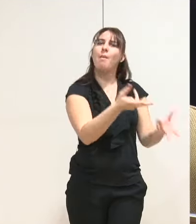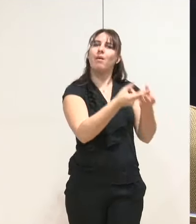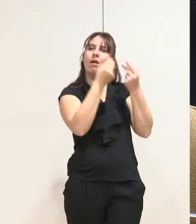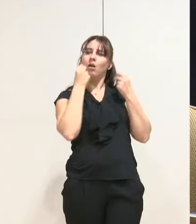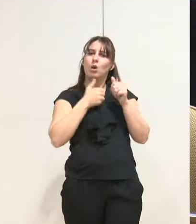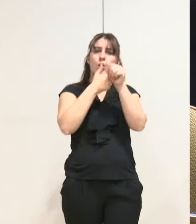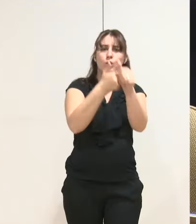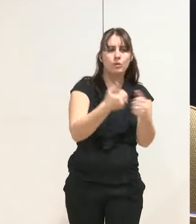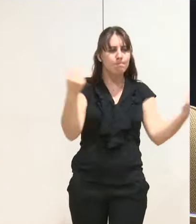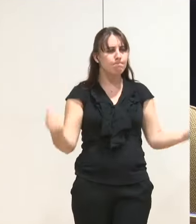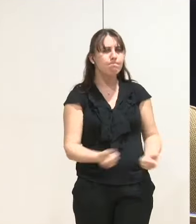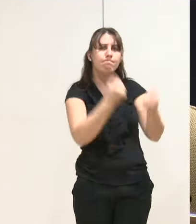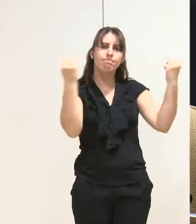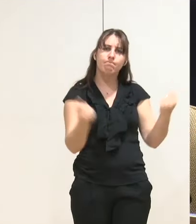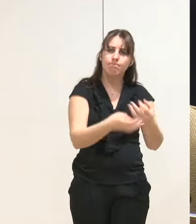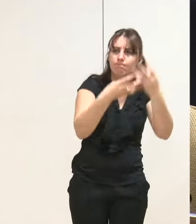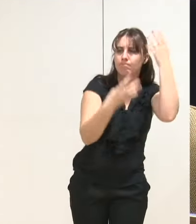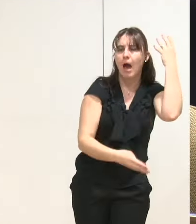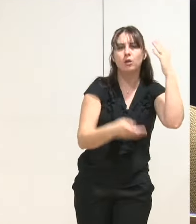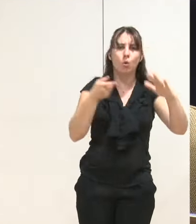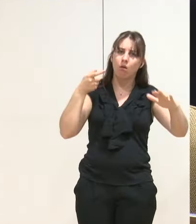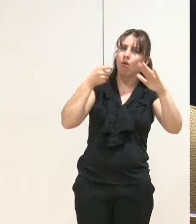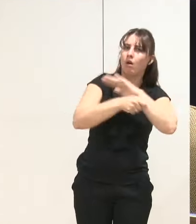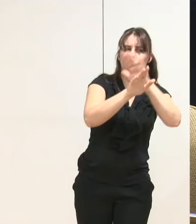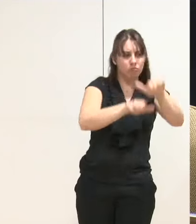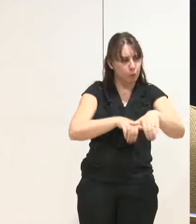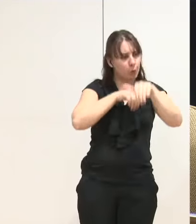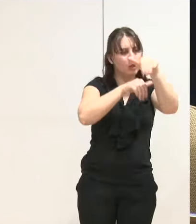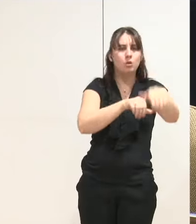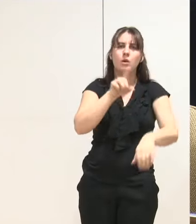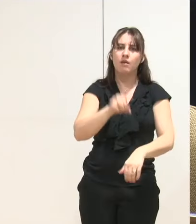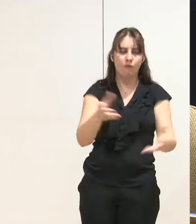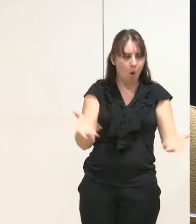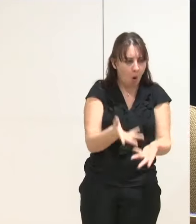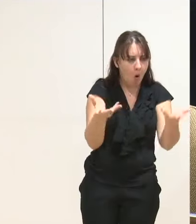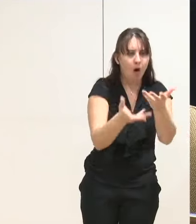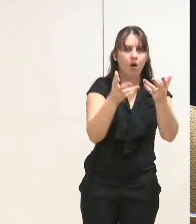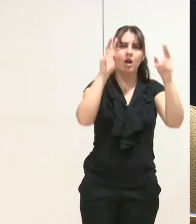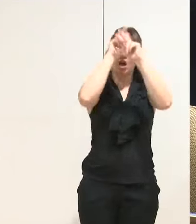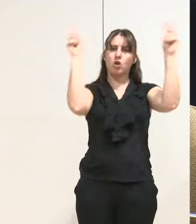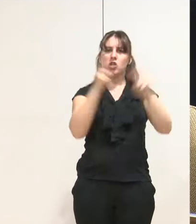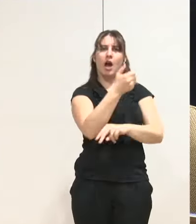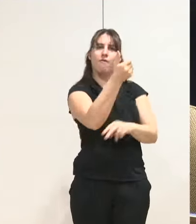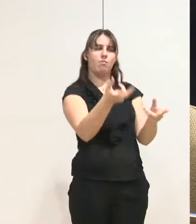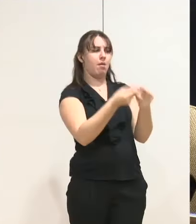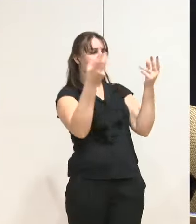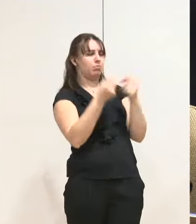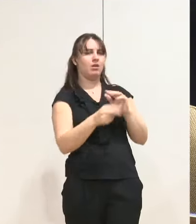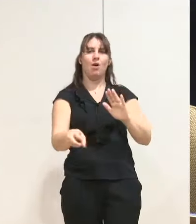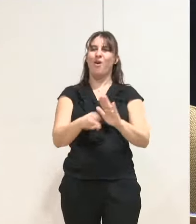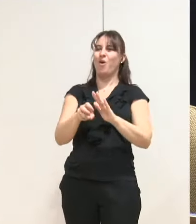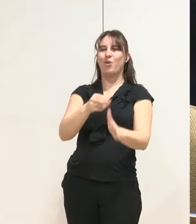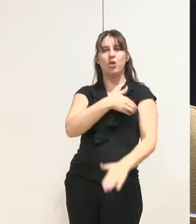menées par cette association il convient de poursuivre le soutien financier de la ville et de manière plus générale vous dites aussi la ville de Grenoble souhaite